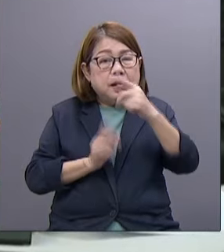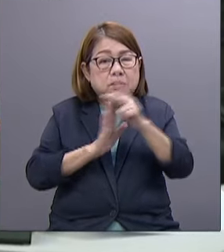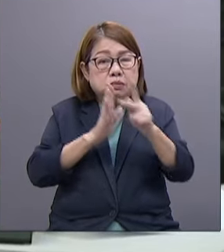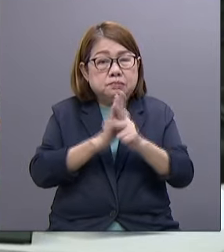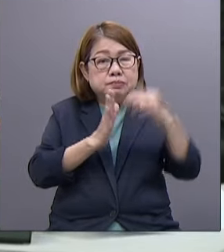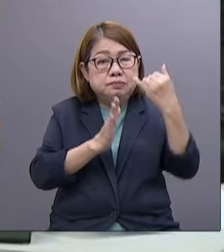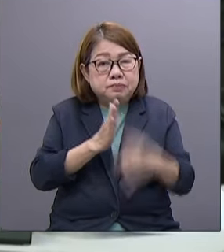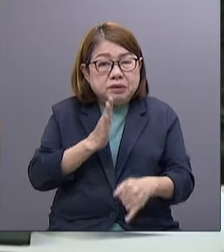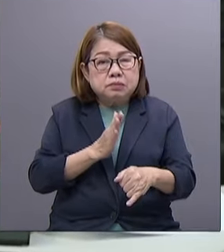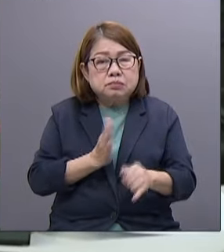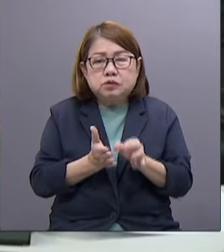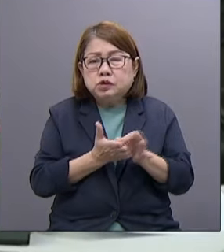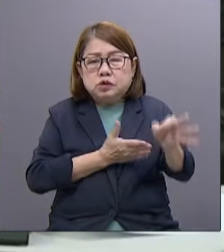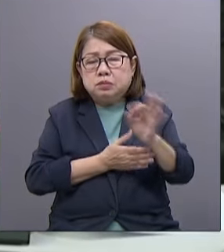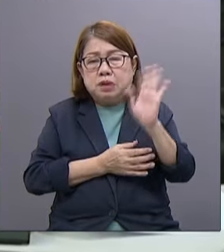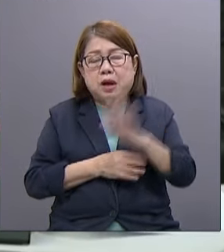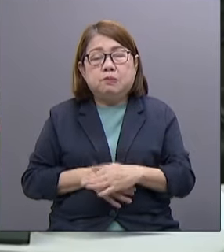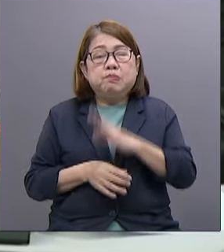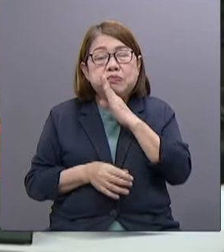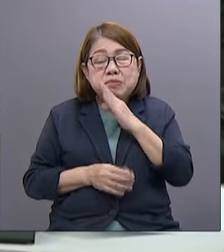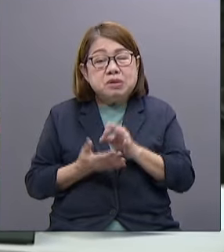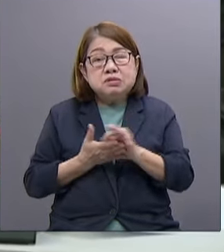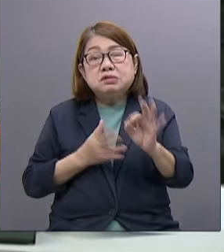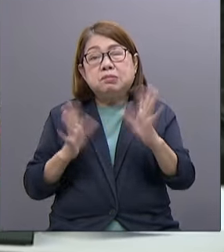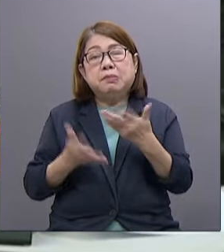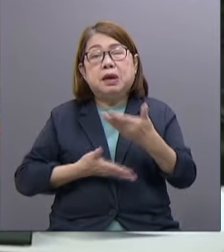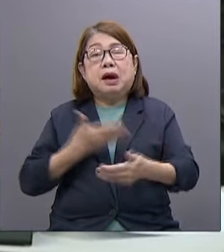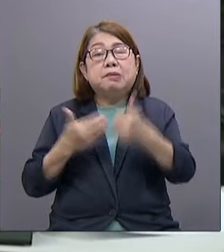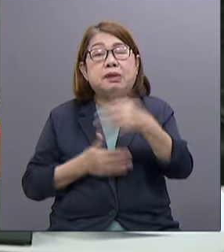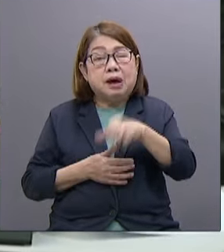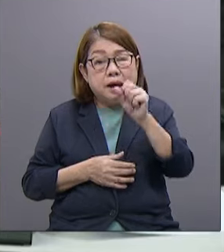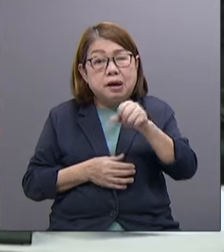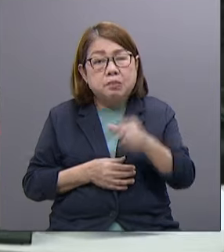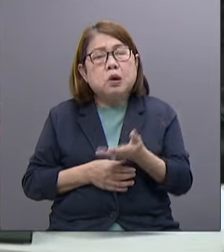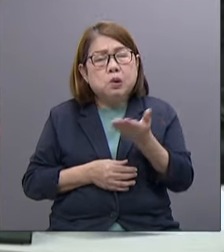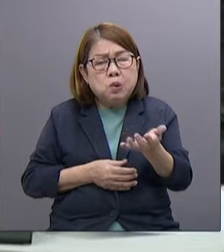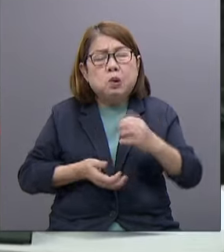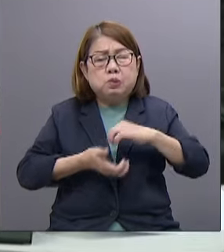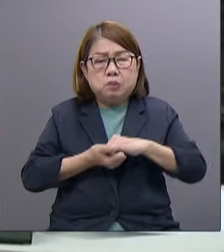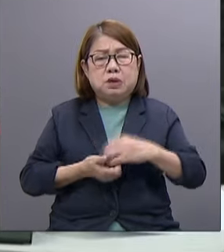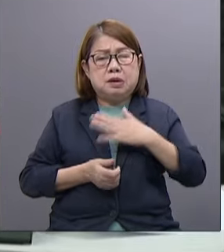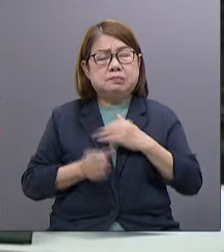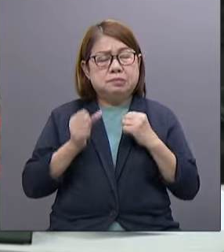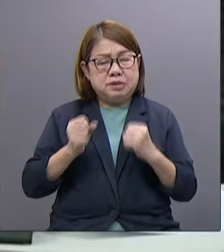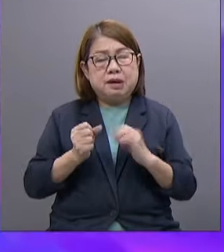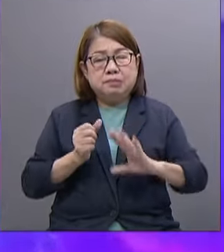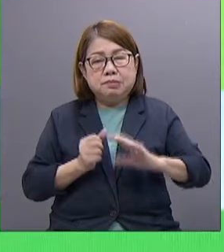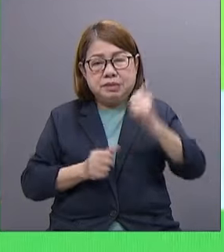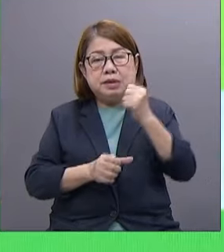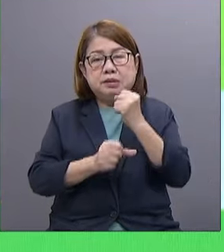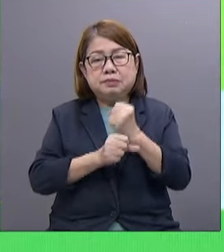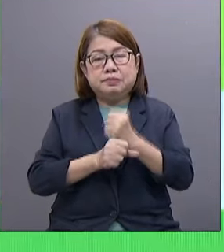สุขภาวะที่ไม่ดีถ้าไม่มีคนซื้อเก็อยู่ไม่ได้ก็ขอให้ร่วมมือกันแล้วกทมก็จะพยายามทำให้ดีขึ้นครับขอบคุณนะ